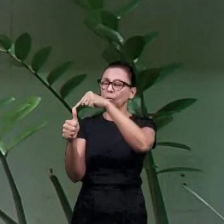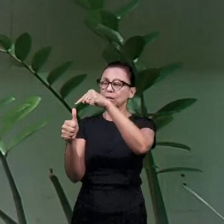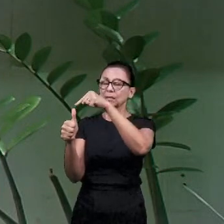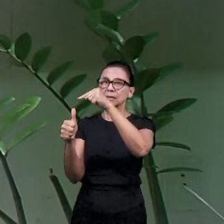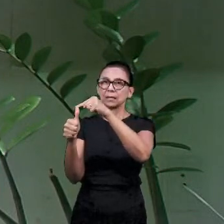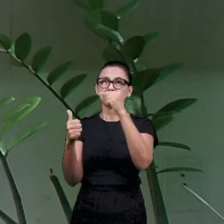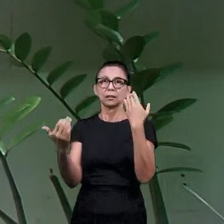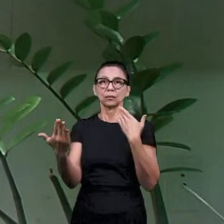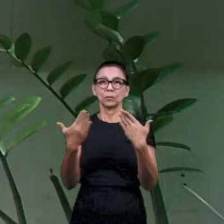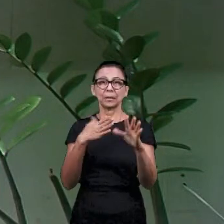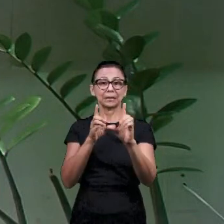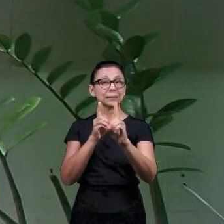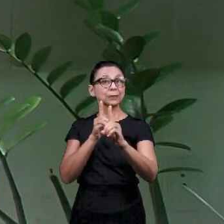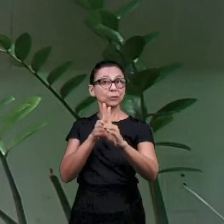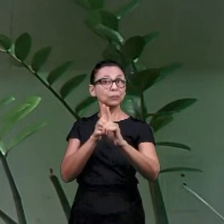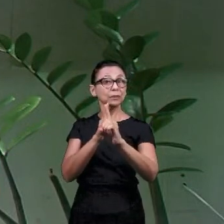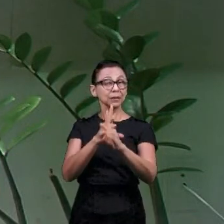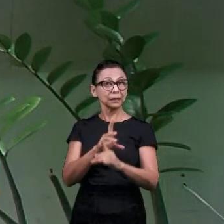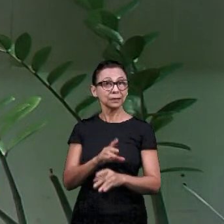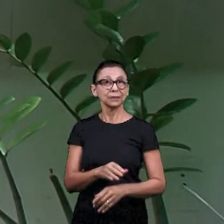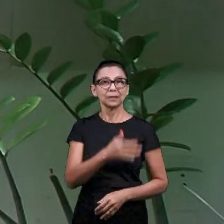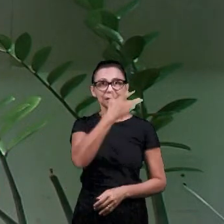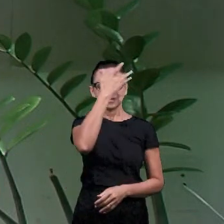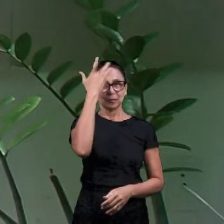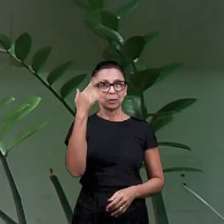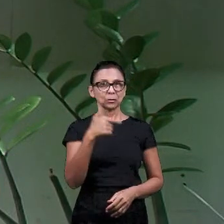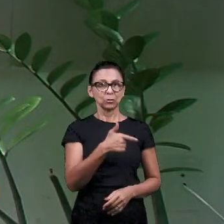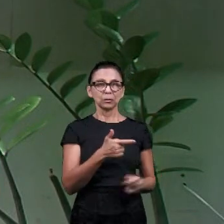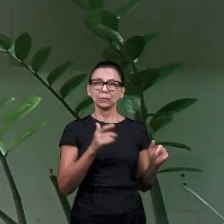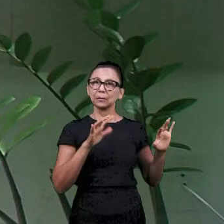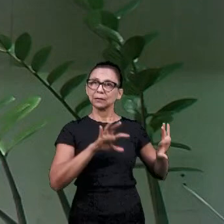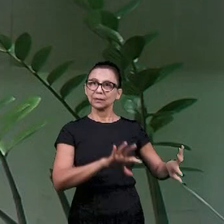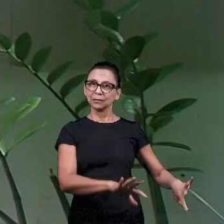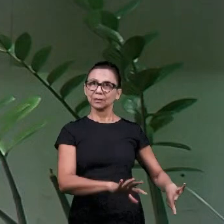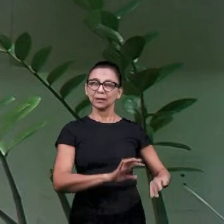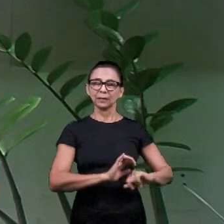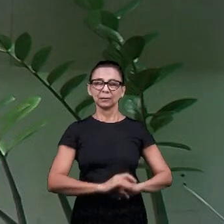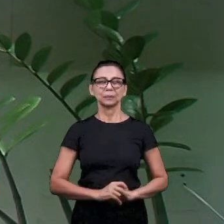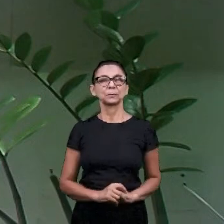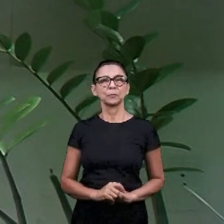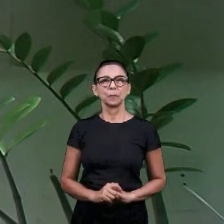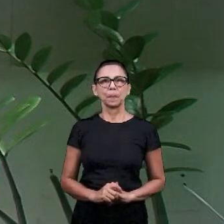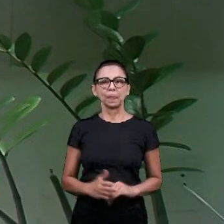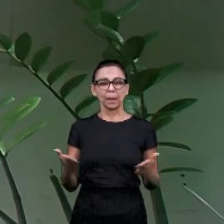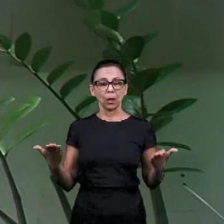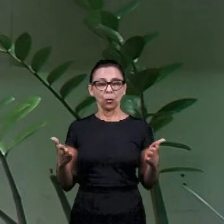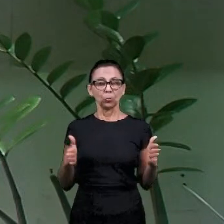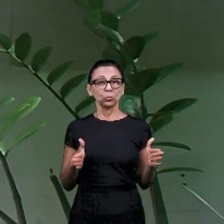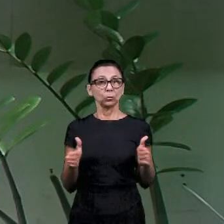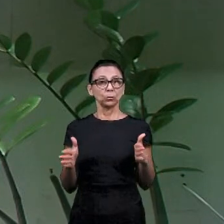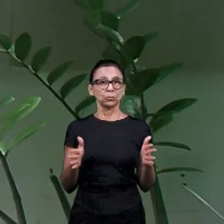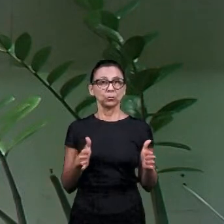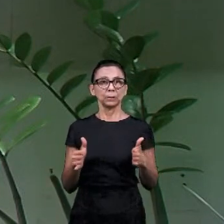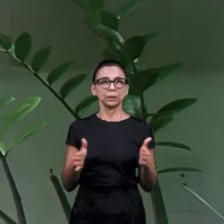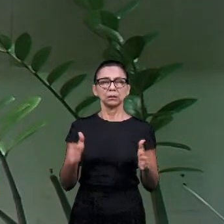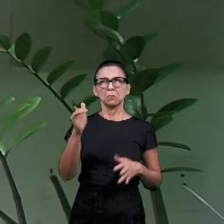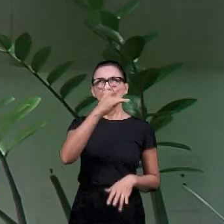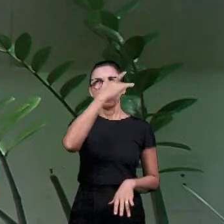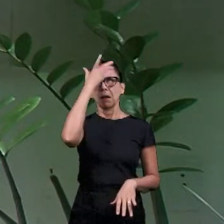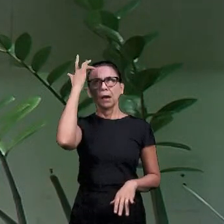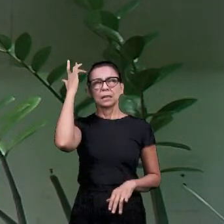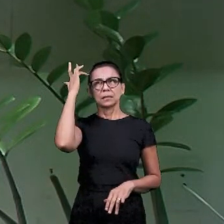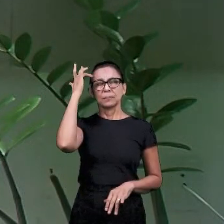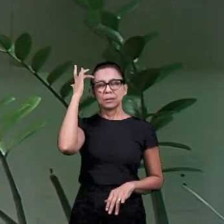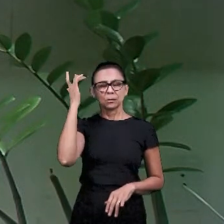pouce aussi. C'est la base, c'est la doctrine. C'est ça que les gens ne veulent pas aujourd'hui. C'est la situation de l'Église aujourd'hui. Il veut se mettre à